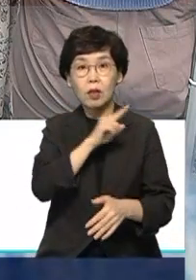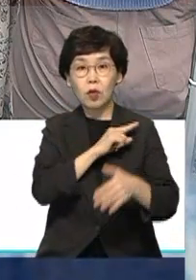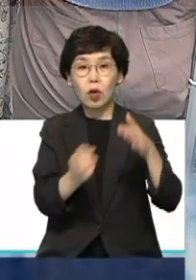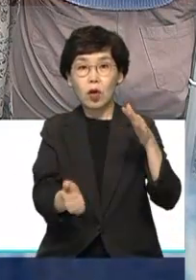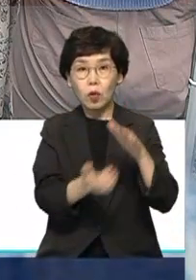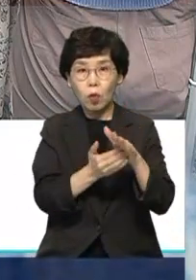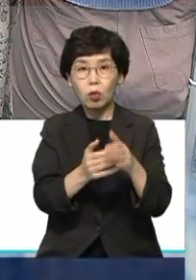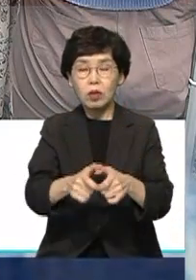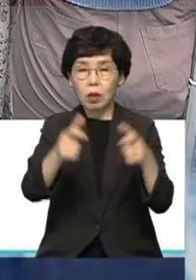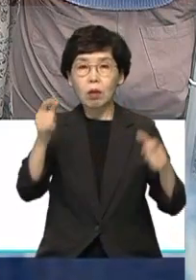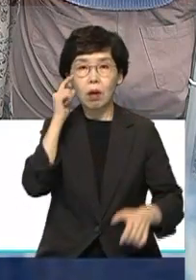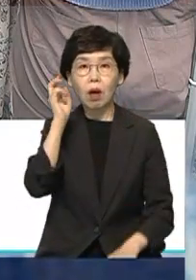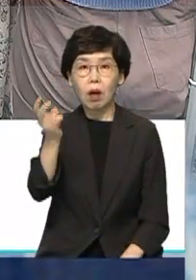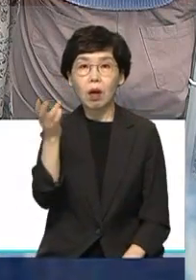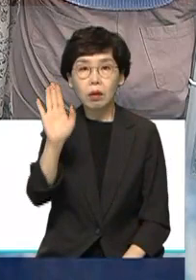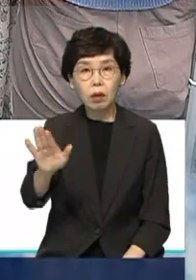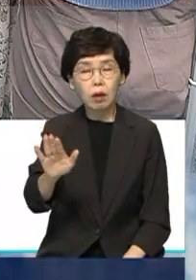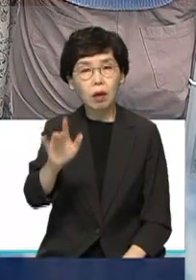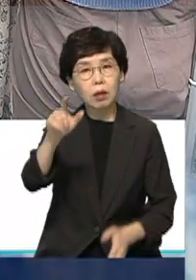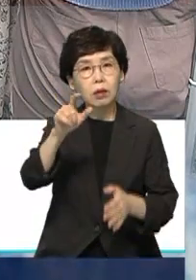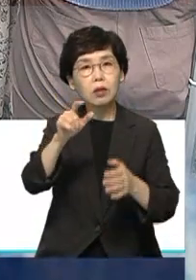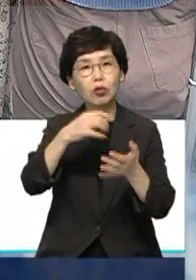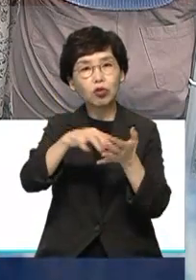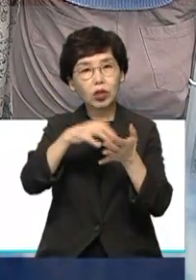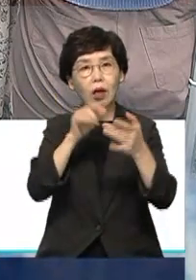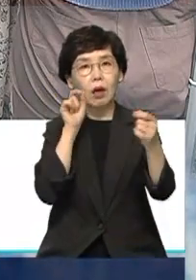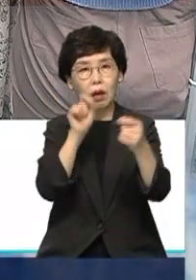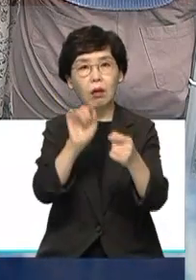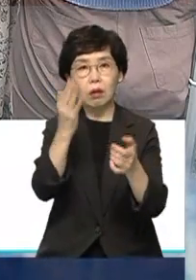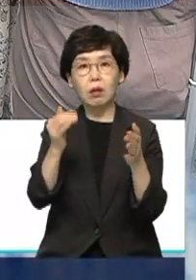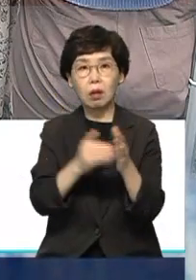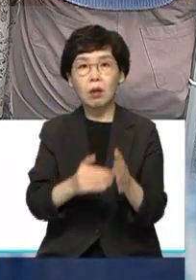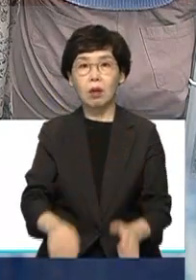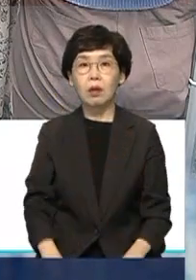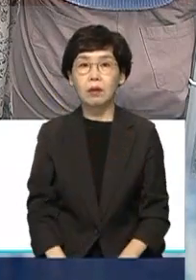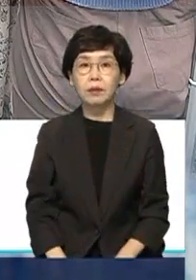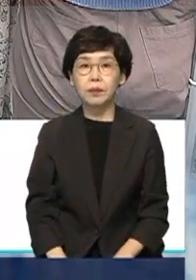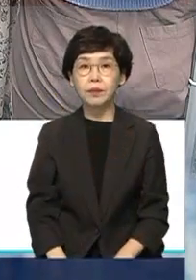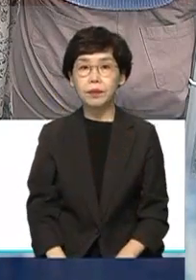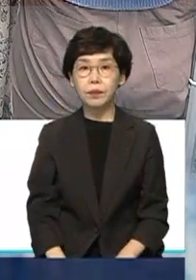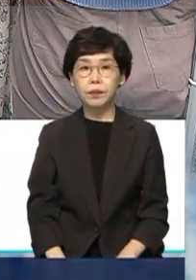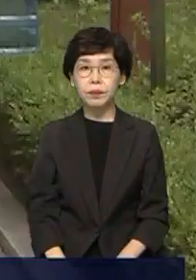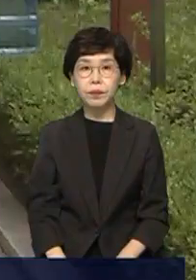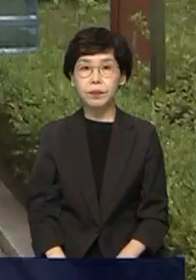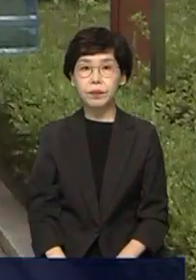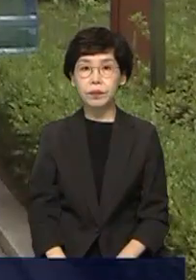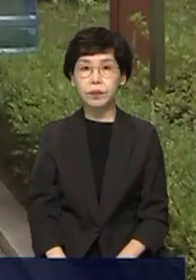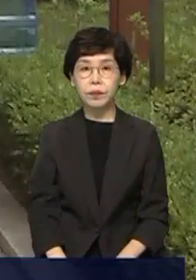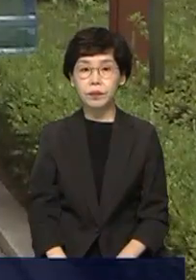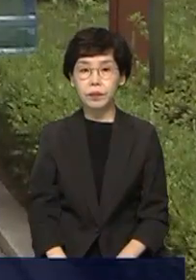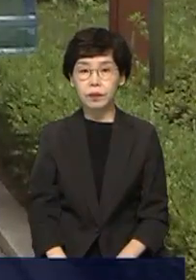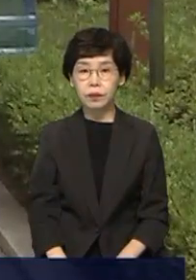정점을 예측했는데 이제 예측 규모에 사실상 도달했습니다. 김덕현 기자입니다.